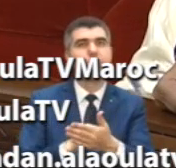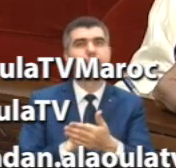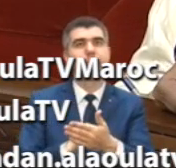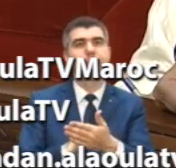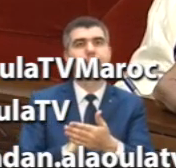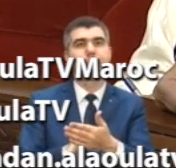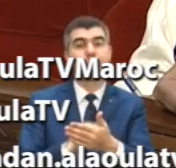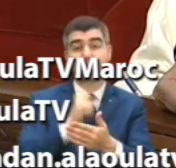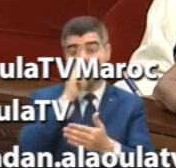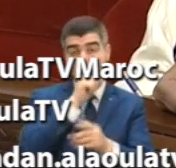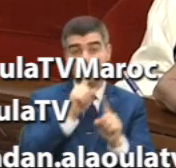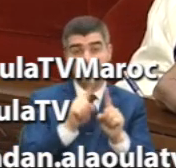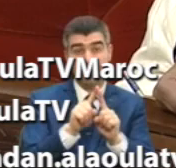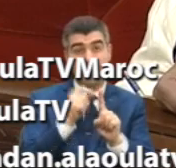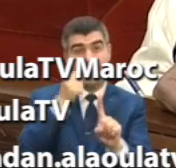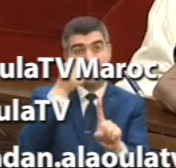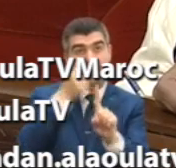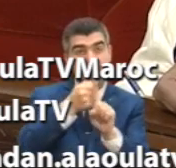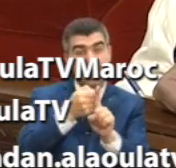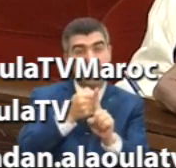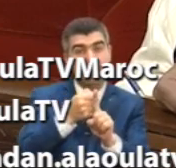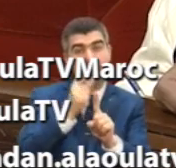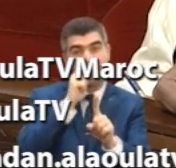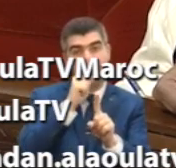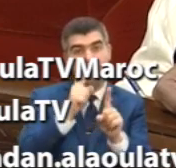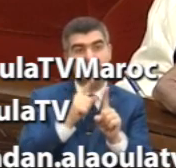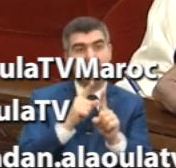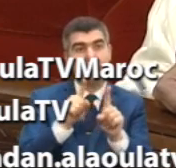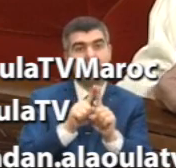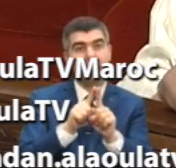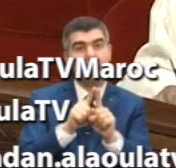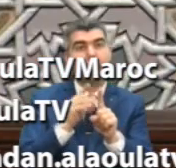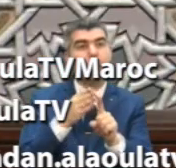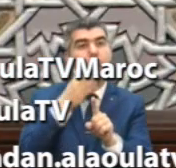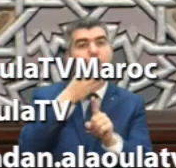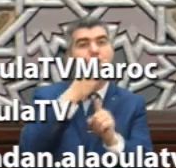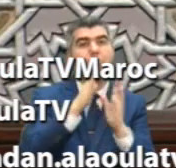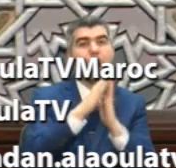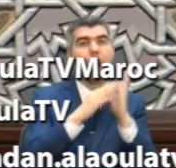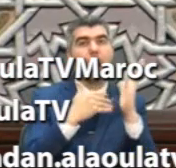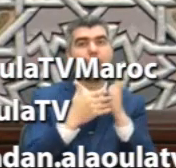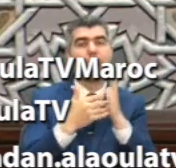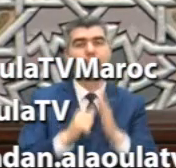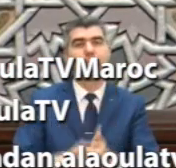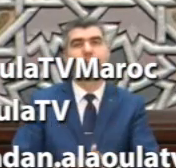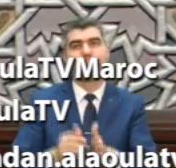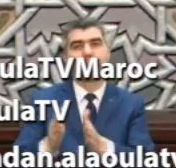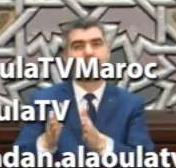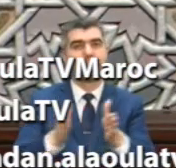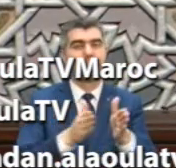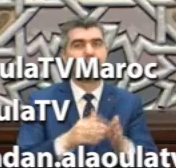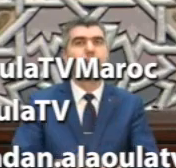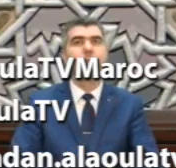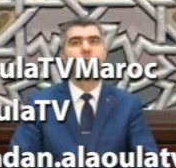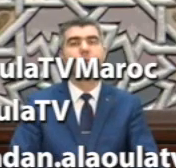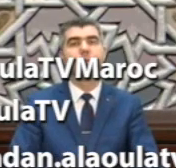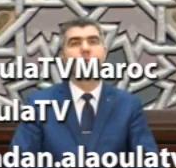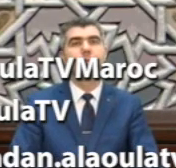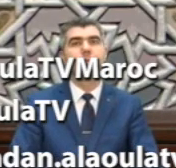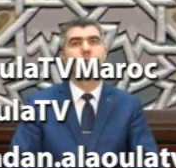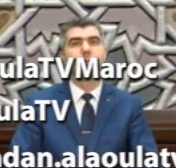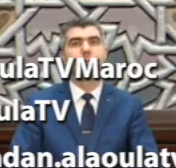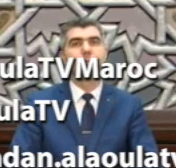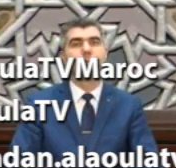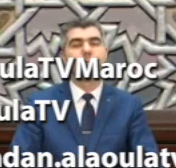وجعله خارطة الطريق لإصلاح التربوي بالنسبة للسنوات المقبلة إن شاء الله. وشكرا. شكرا السيد الوزير. تعقيب السيد